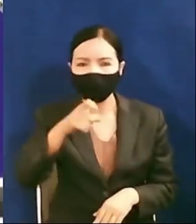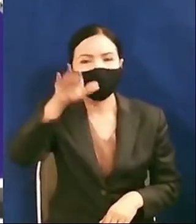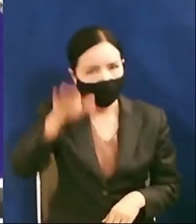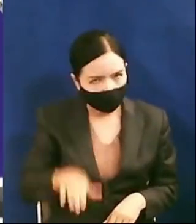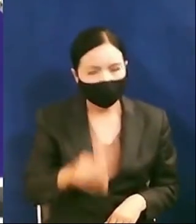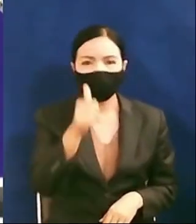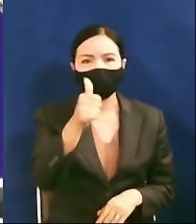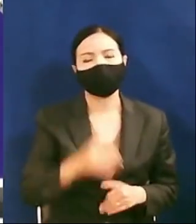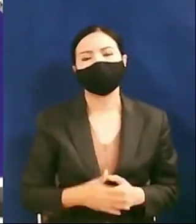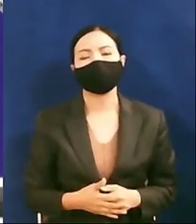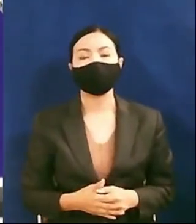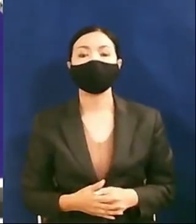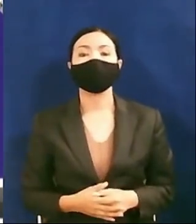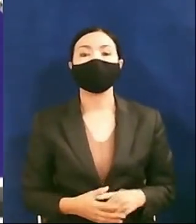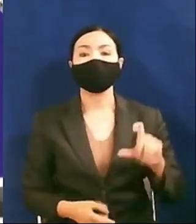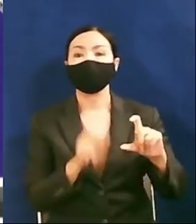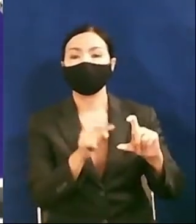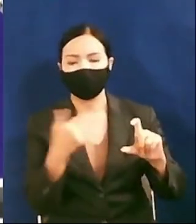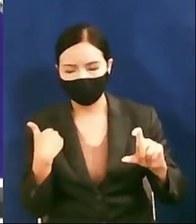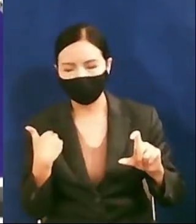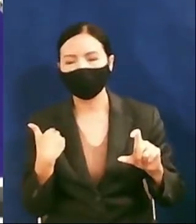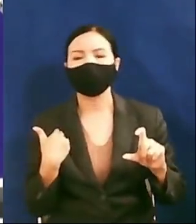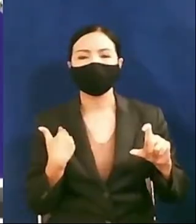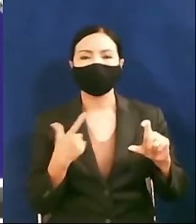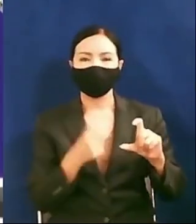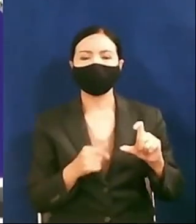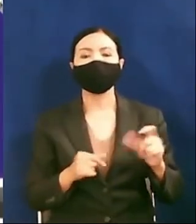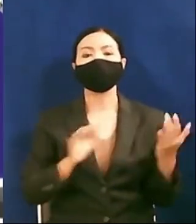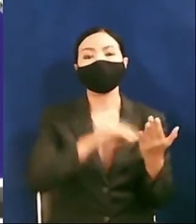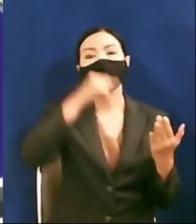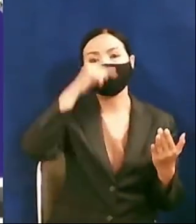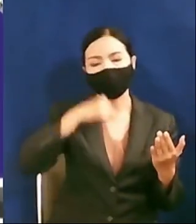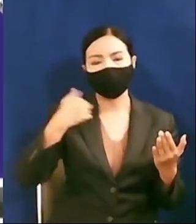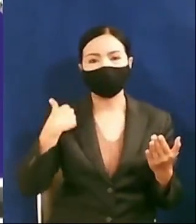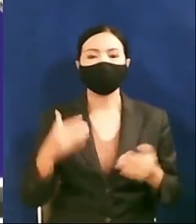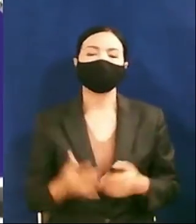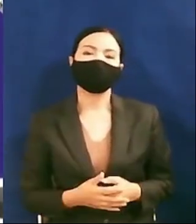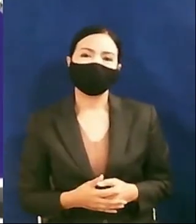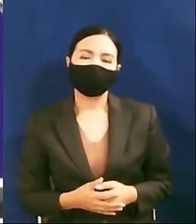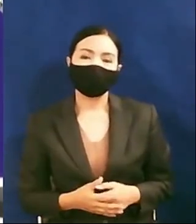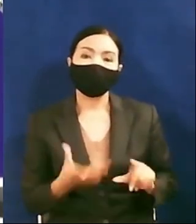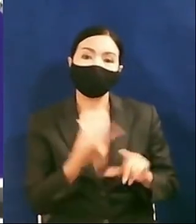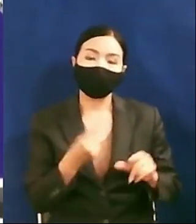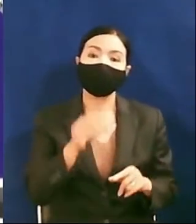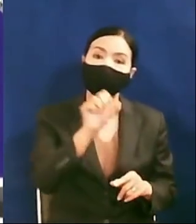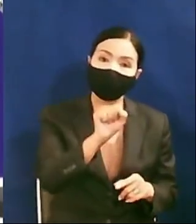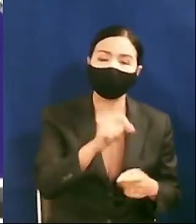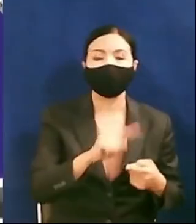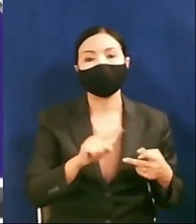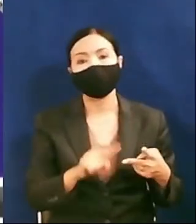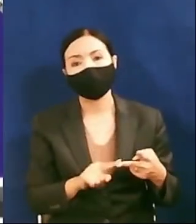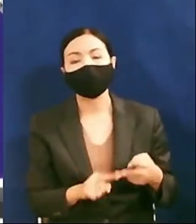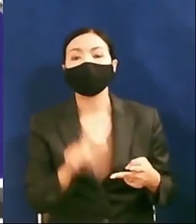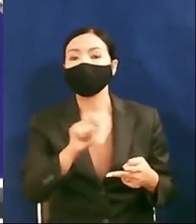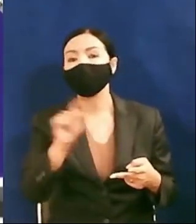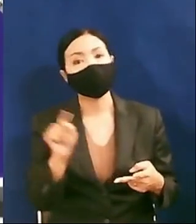ครับและวัคซีนขณะนี้ซึ่งเราใช้ในประเทศไทยนะครับไม่ว่าจะเป็นวัคซีนซิโนแวคหรือวัคซีน